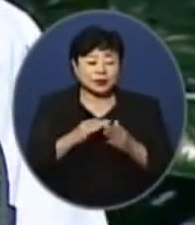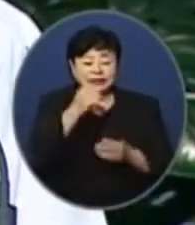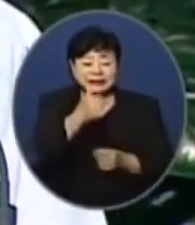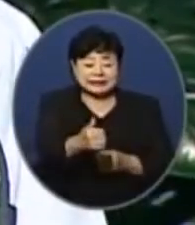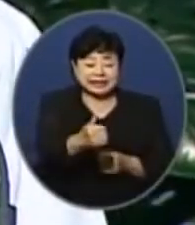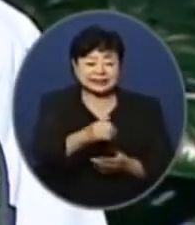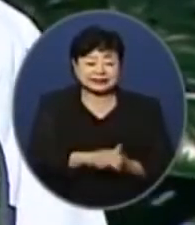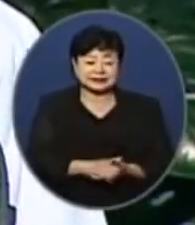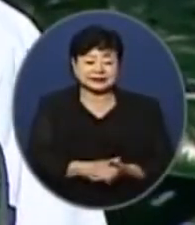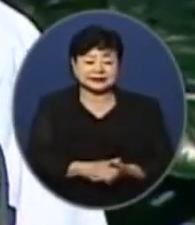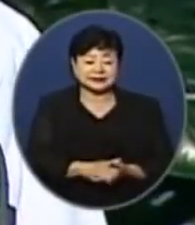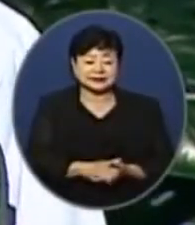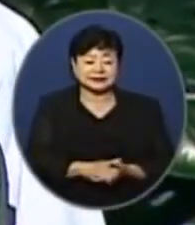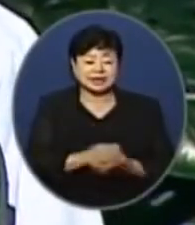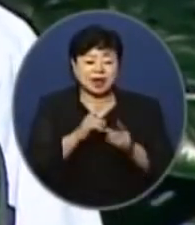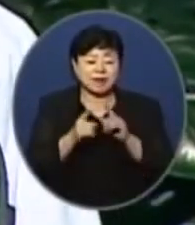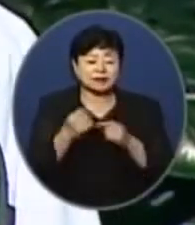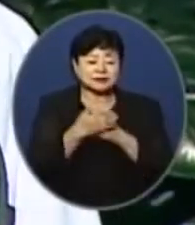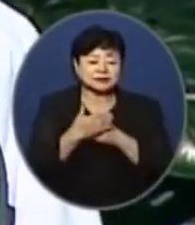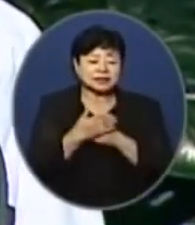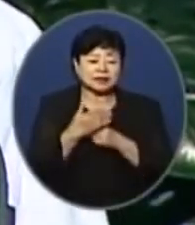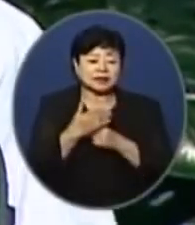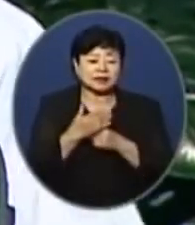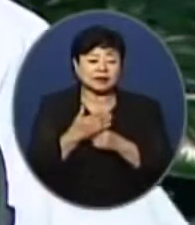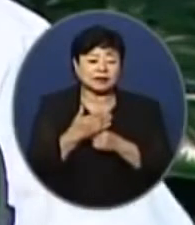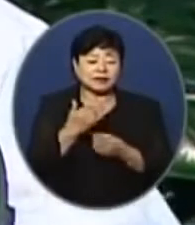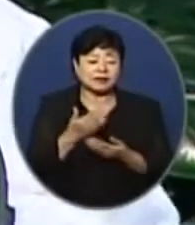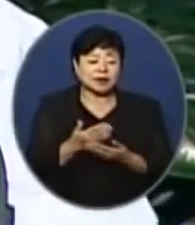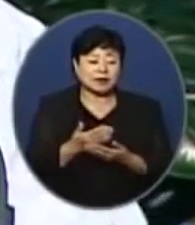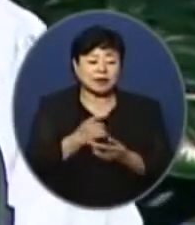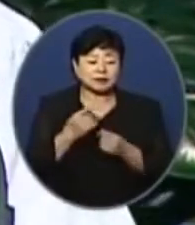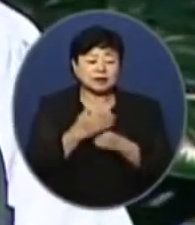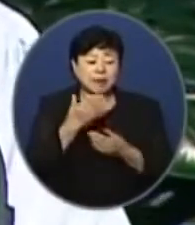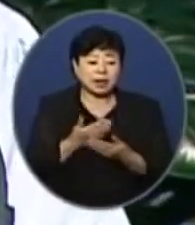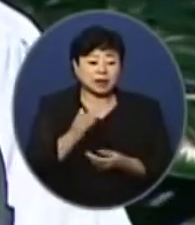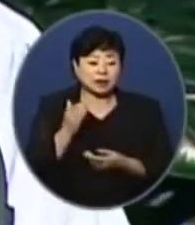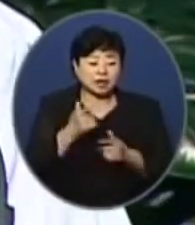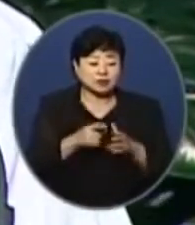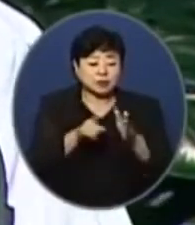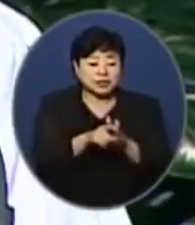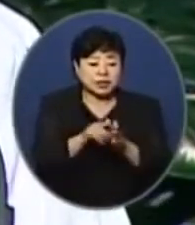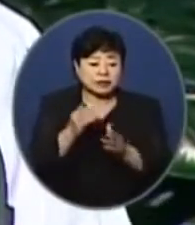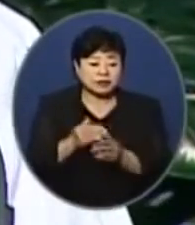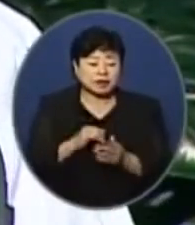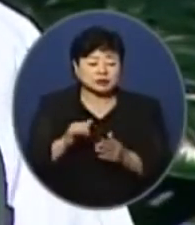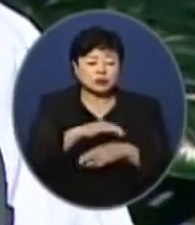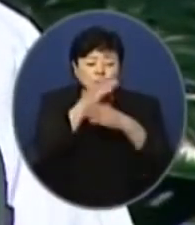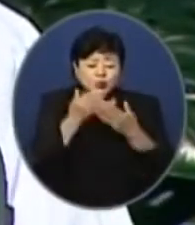회당장이 그 말씀을 우연히 들어왔다가 그 말씀에 은혜를 받았어요. 예수를 믿게 되고 온